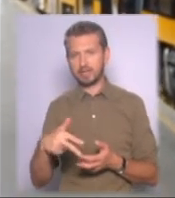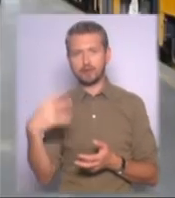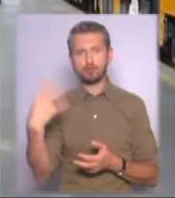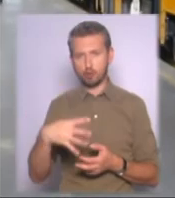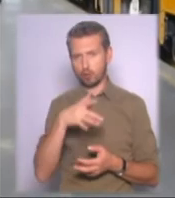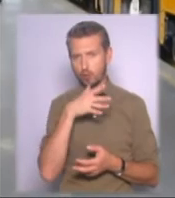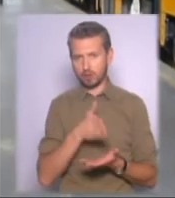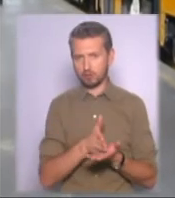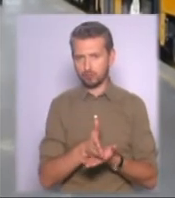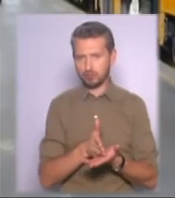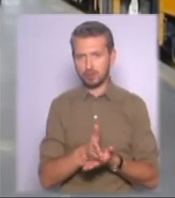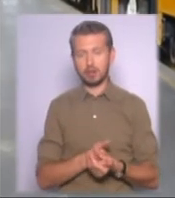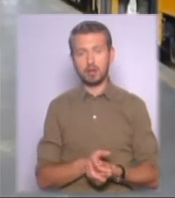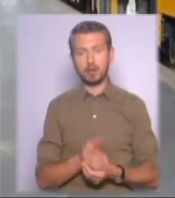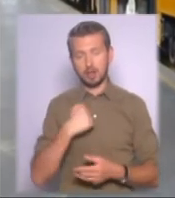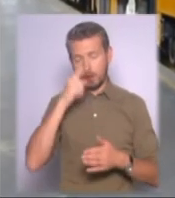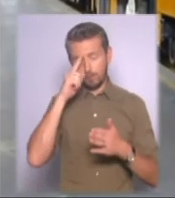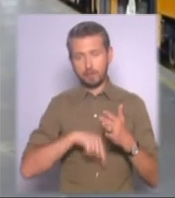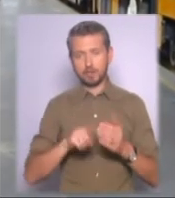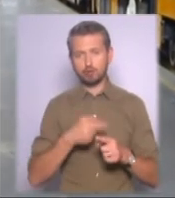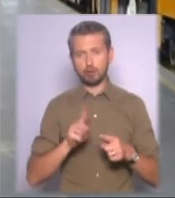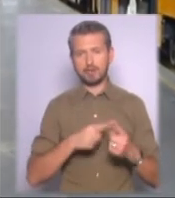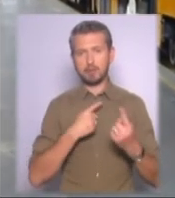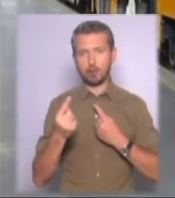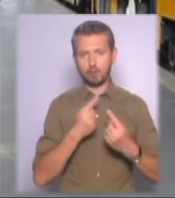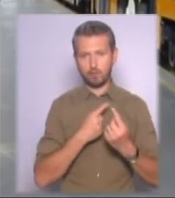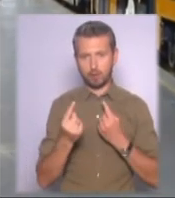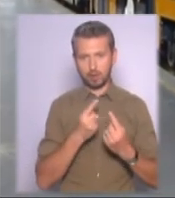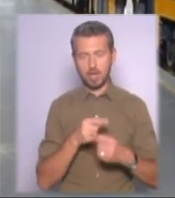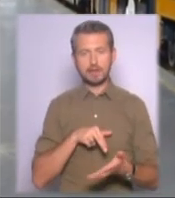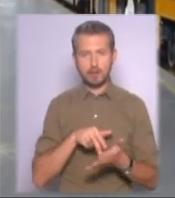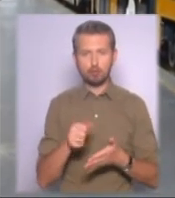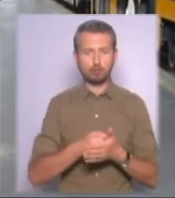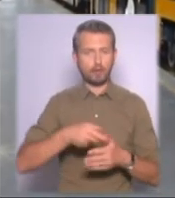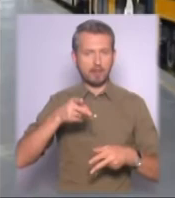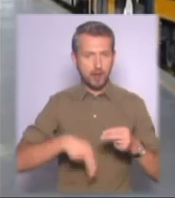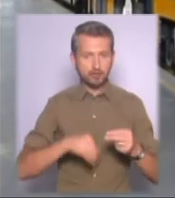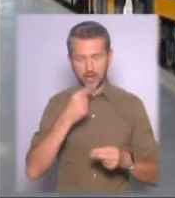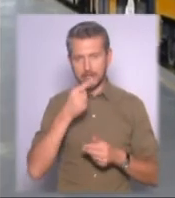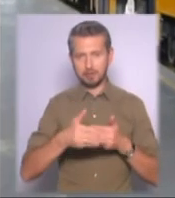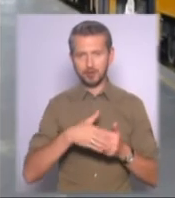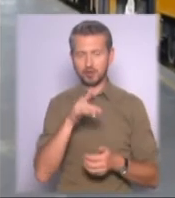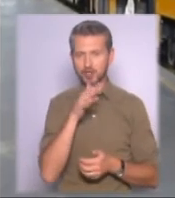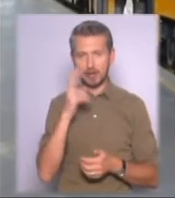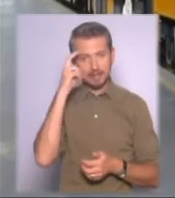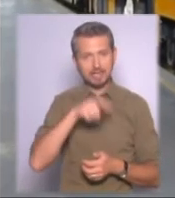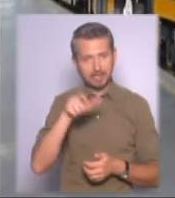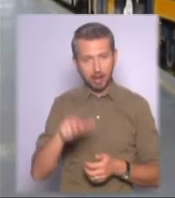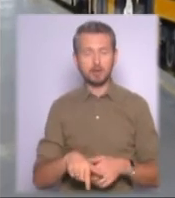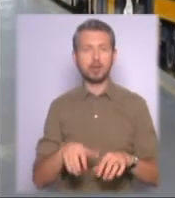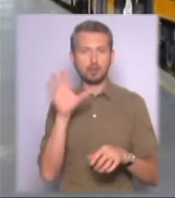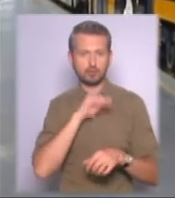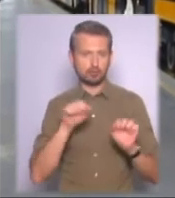років. Впевнений в тому, що ці переговори дійдуть до завершення і в найближчий час кияни